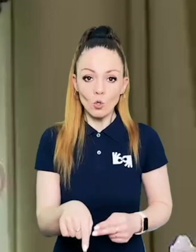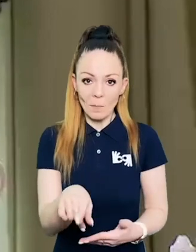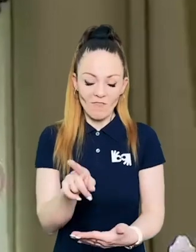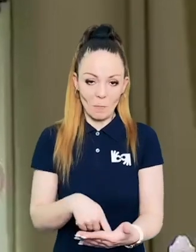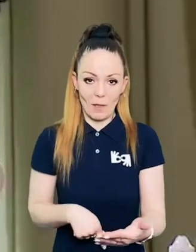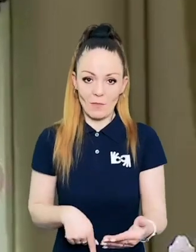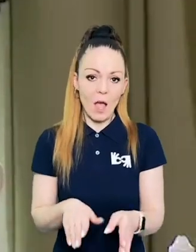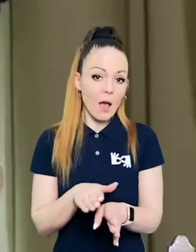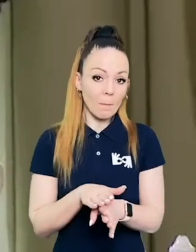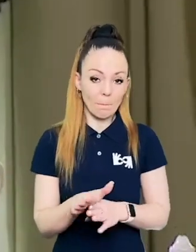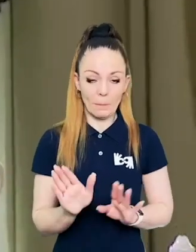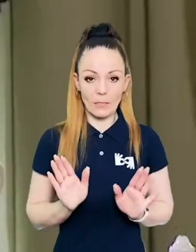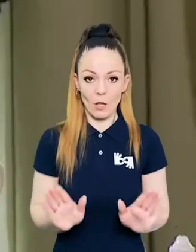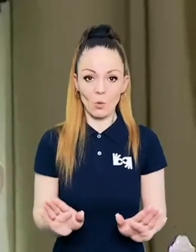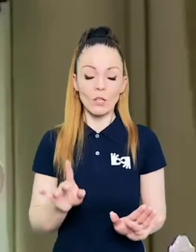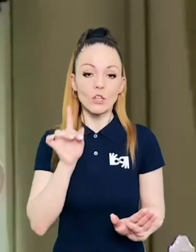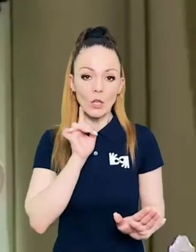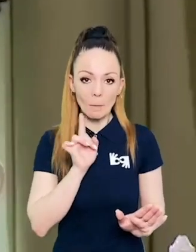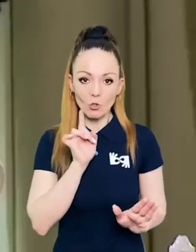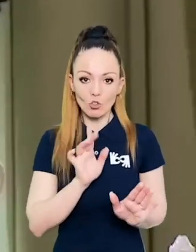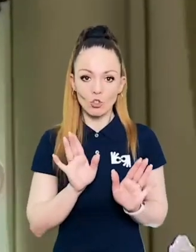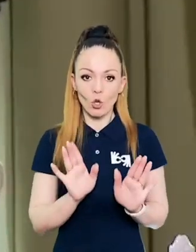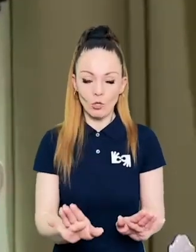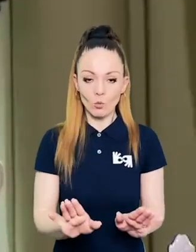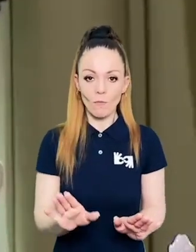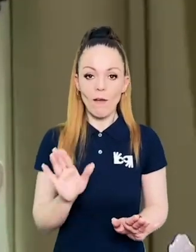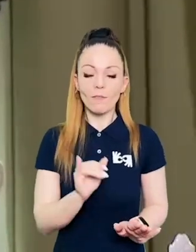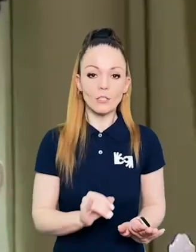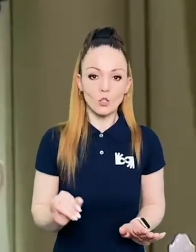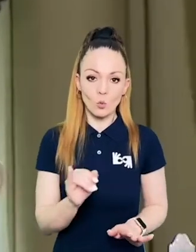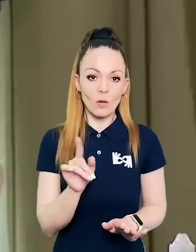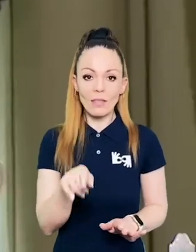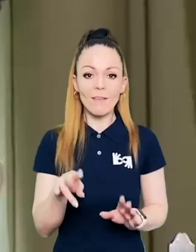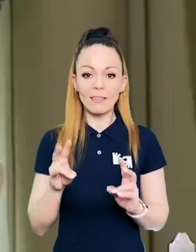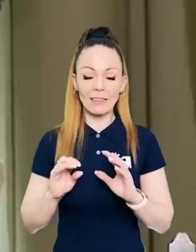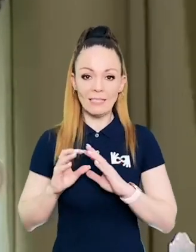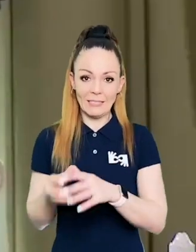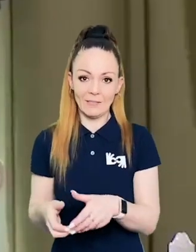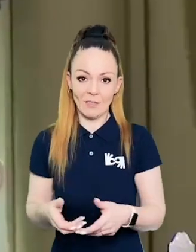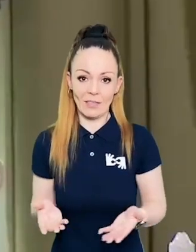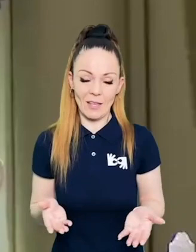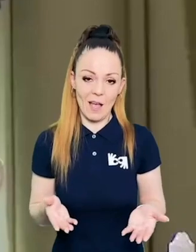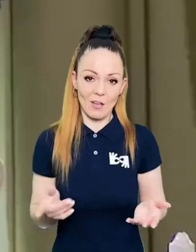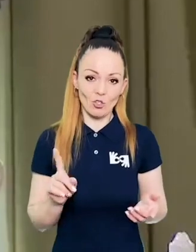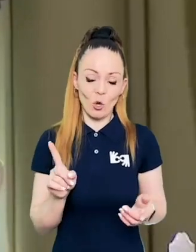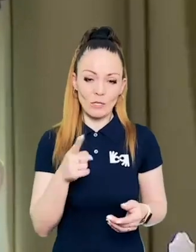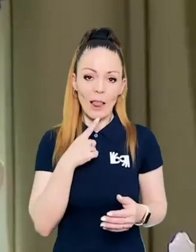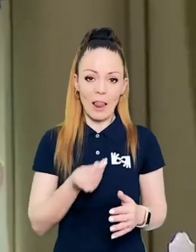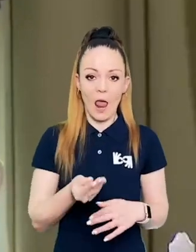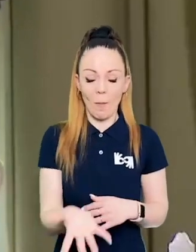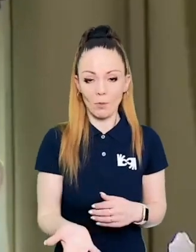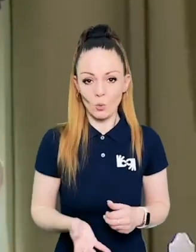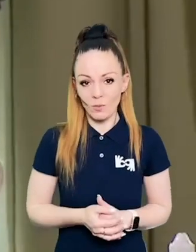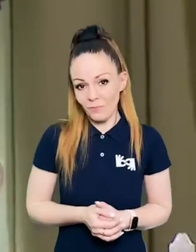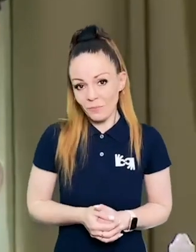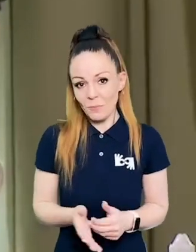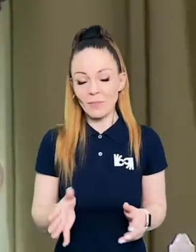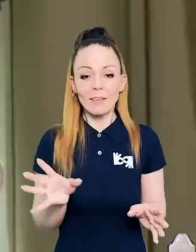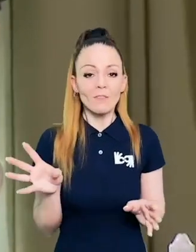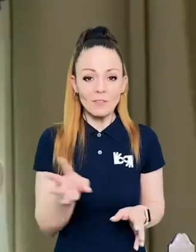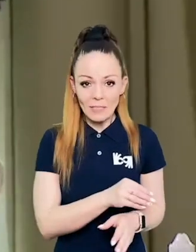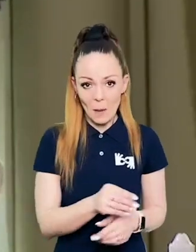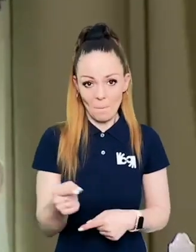цьому впевнений. Абсолютно. Це тимчасово в історії, навіть не слід, а так щось ляпнули.